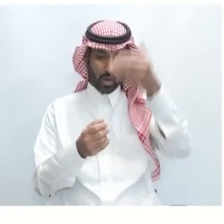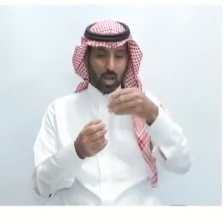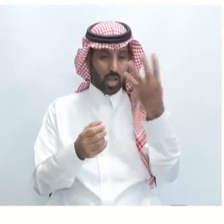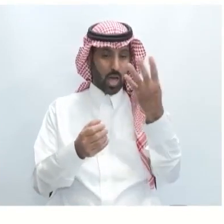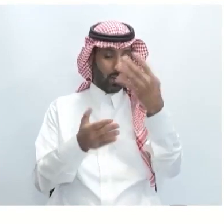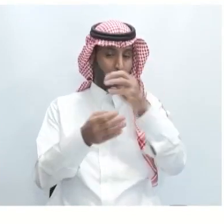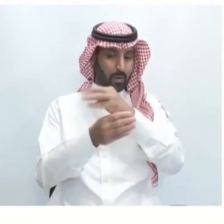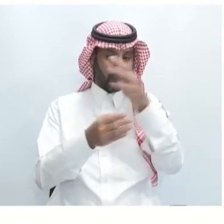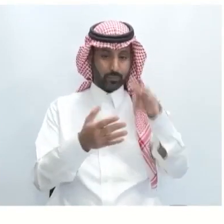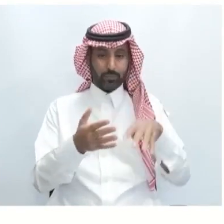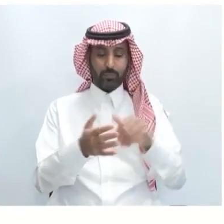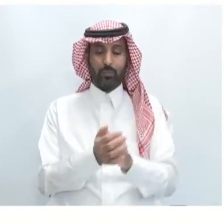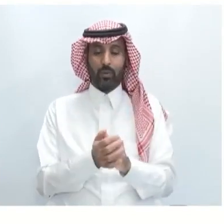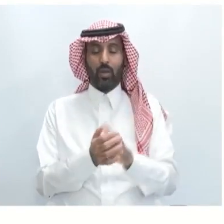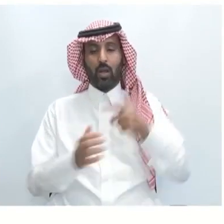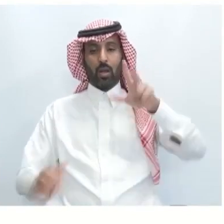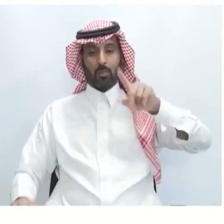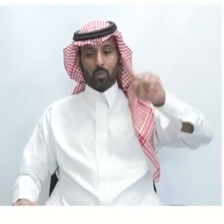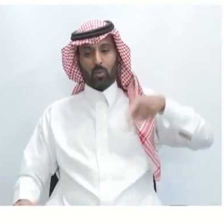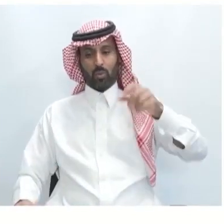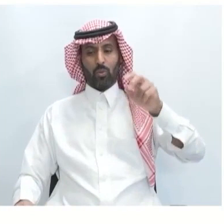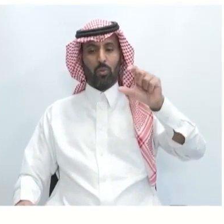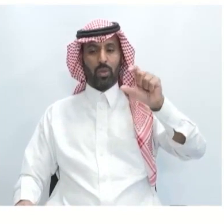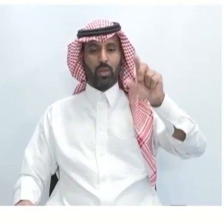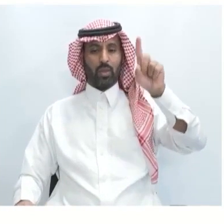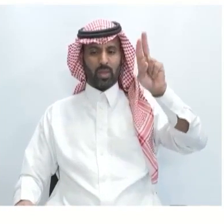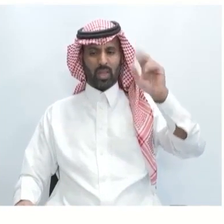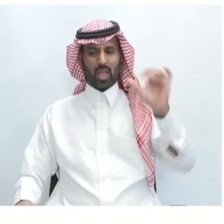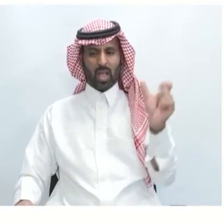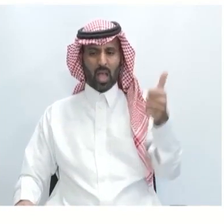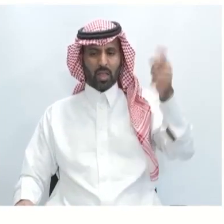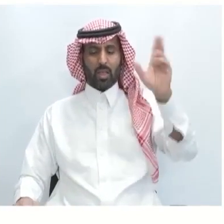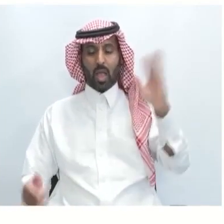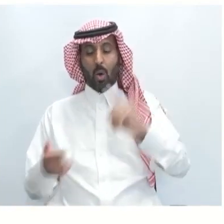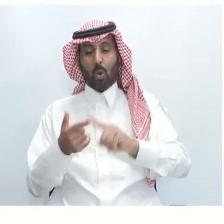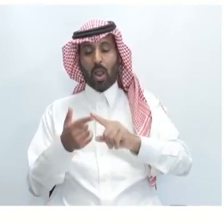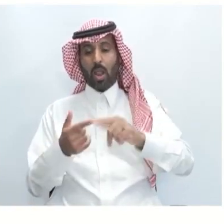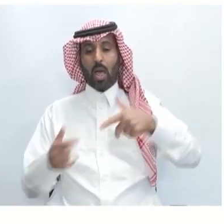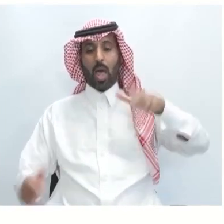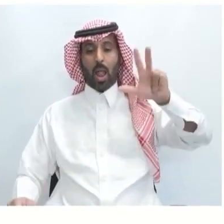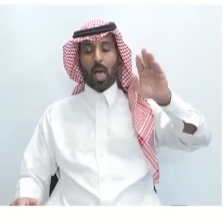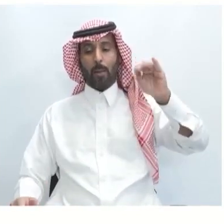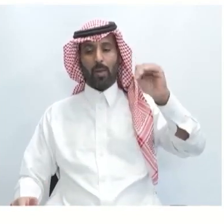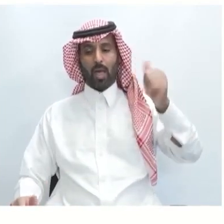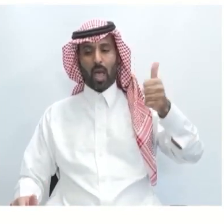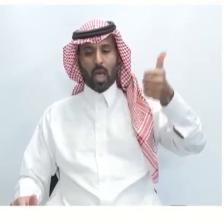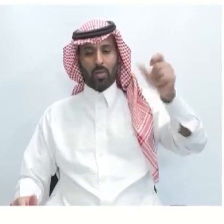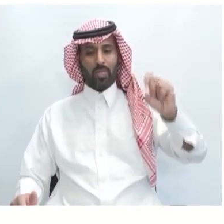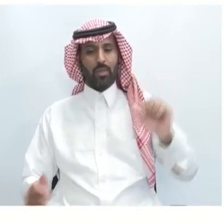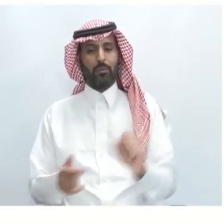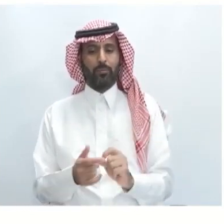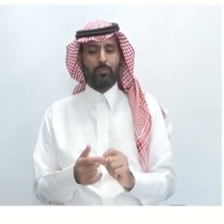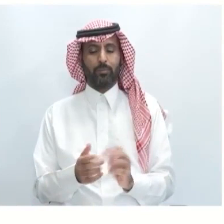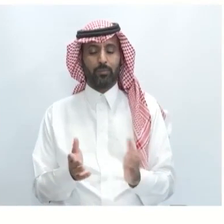هي معلوماتك عن البروتينات عن الكربوهيدرات عن الليبيدات سبق ان اخذتموه في دروس ومراحل